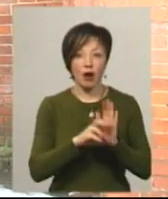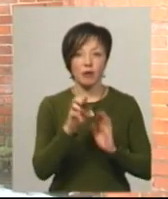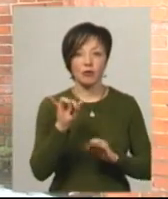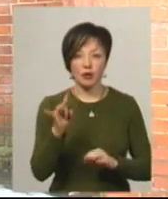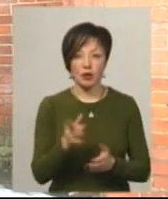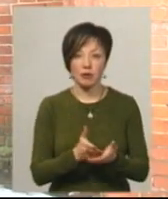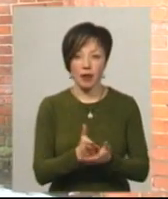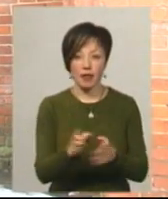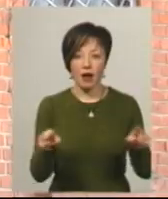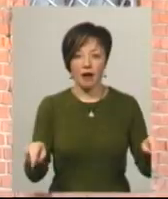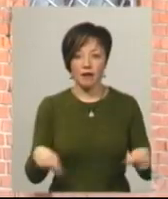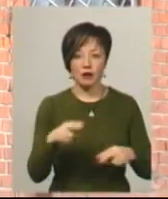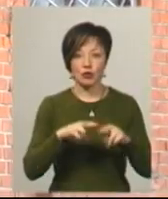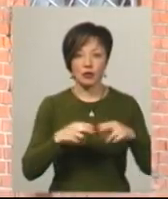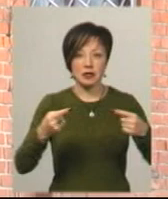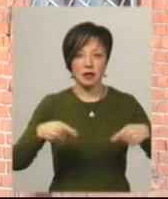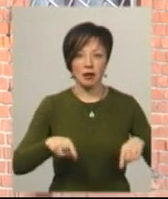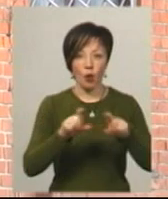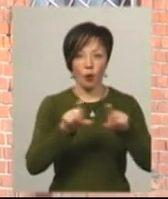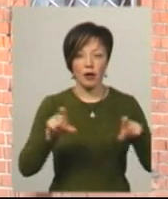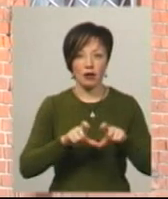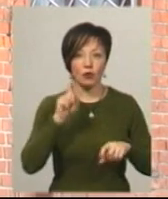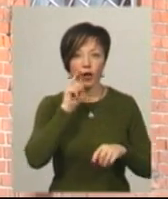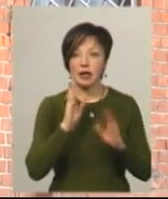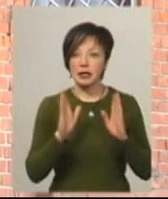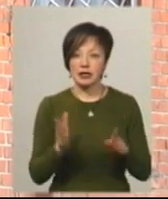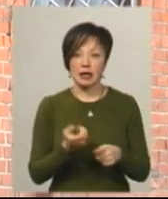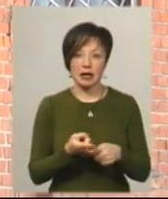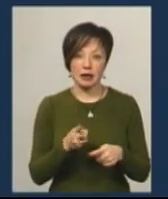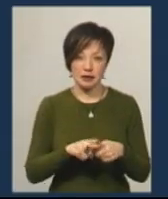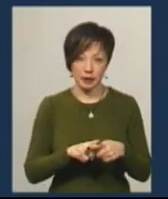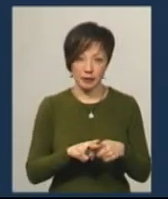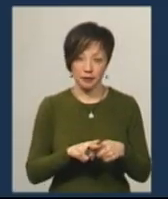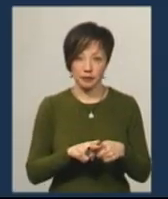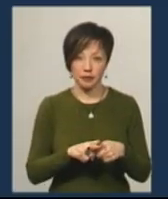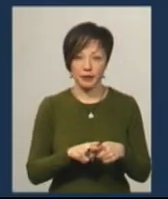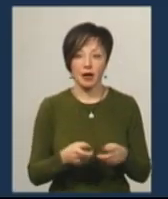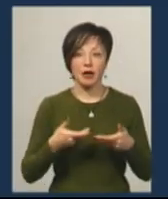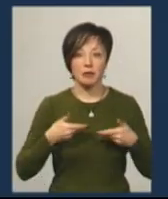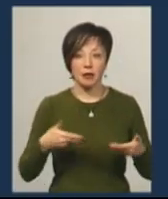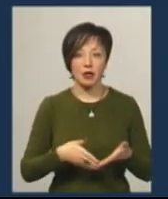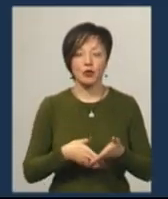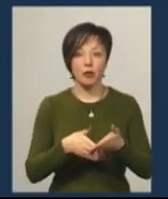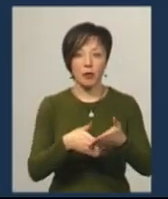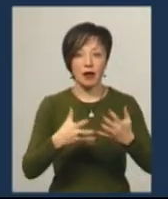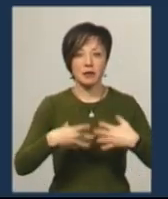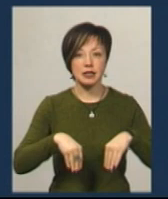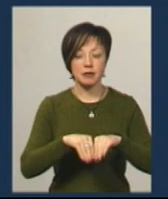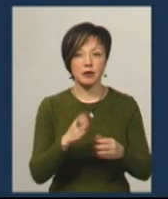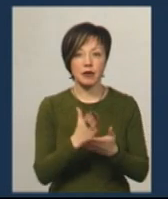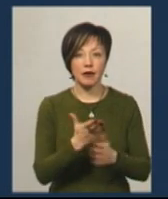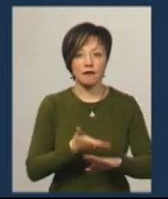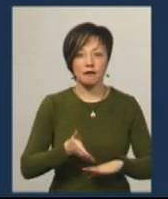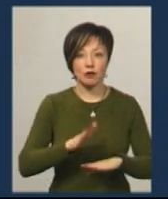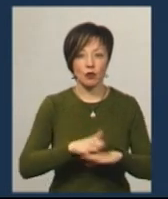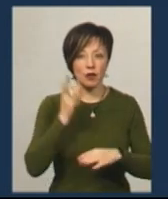на відбудову занедбаних об'єктів в Україні і не тільки на це, пояснює кураторка проєкту. Ми допомагаємо також сім'ям, які є в скруті. Метою